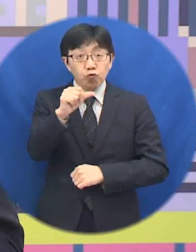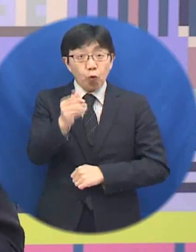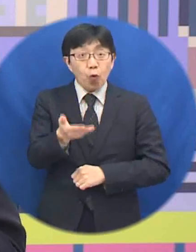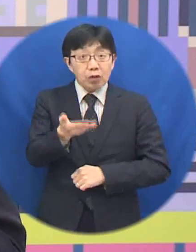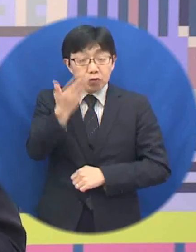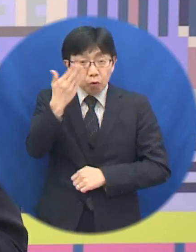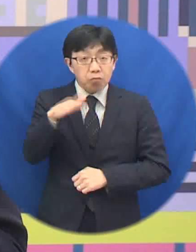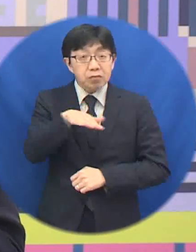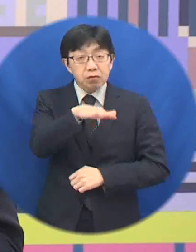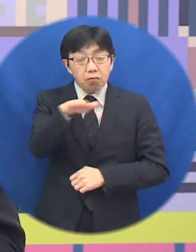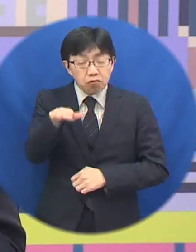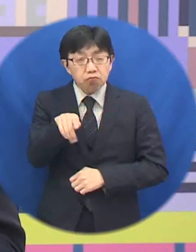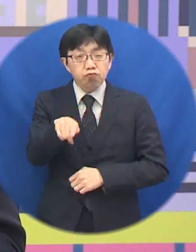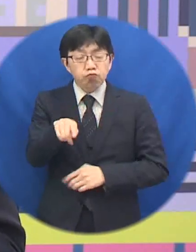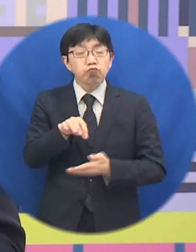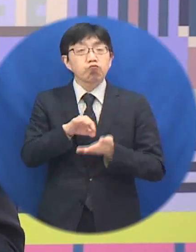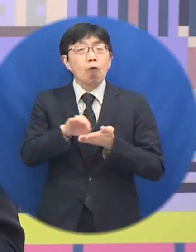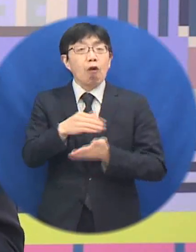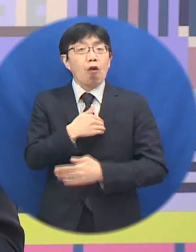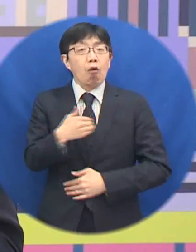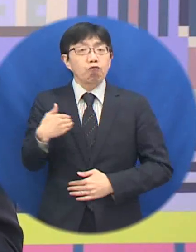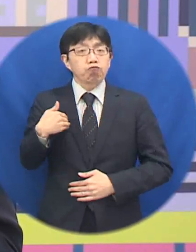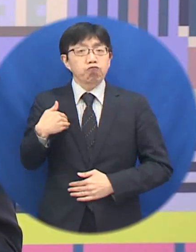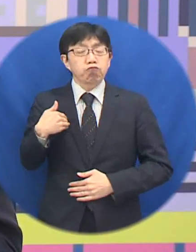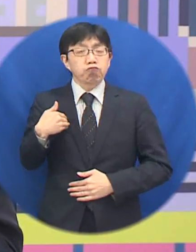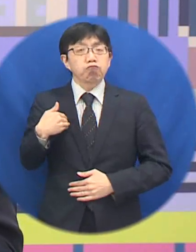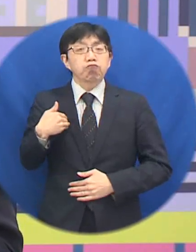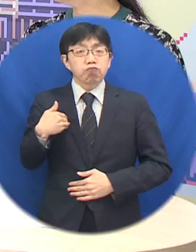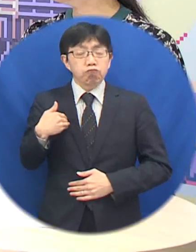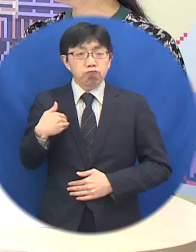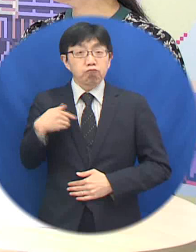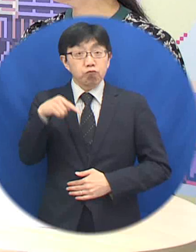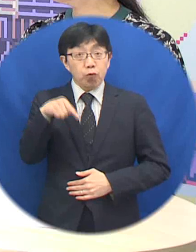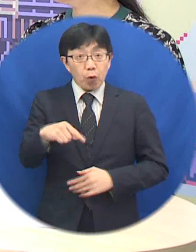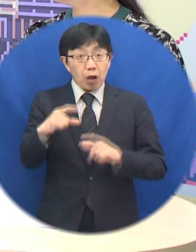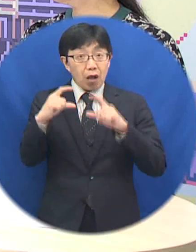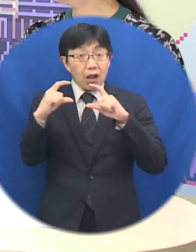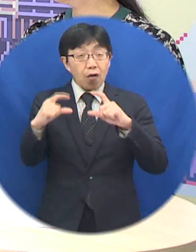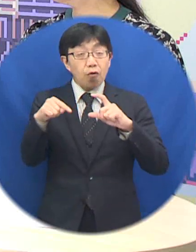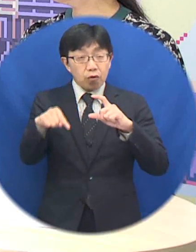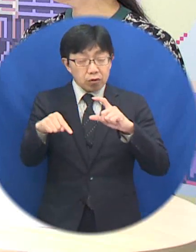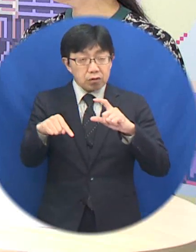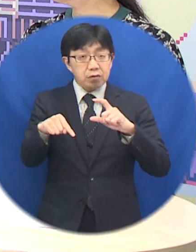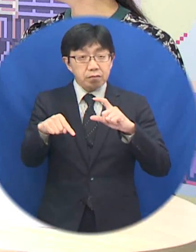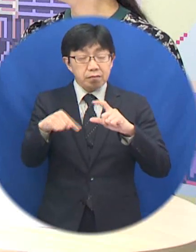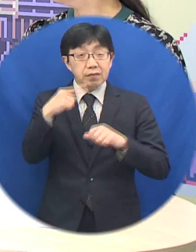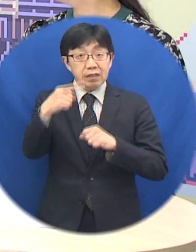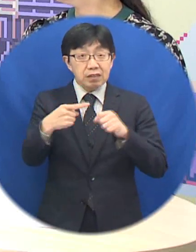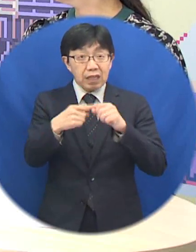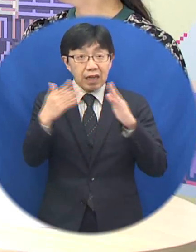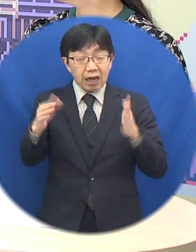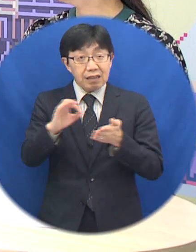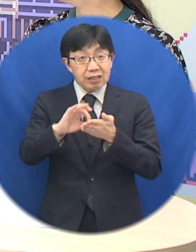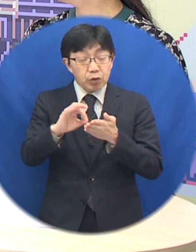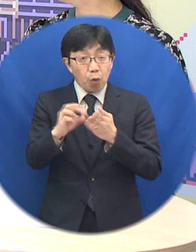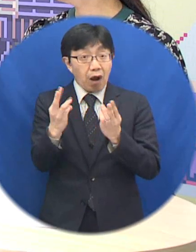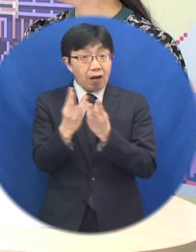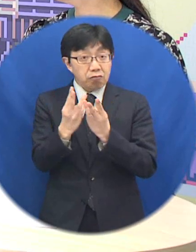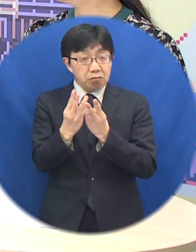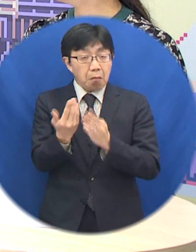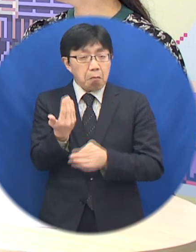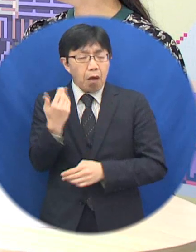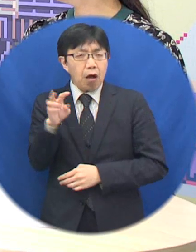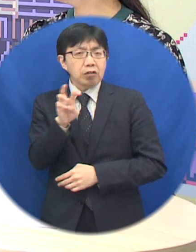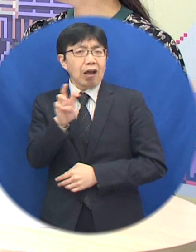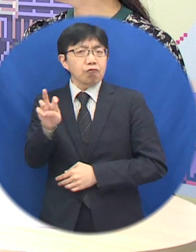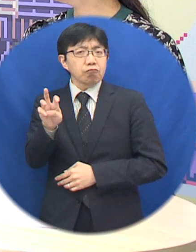でも申請できるカードになっています。 はい。 今年度このお達者カードの年間利用回数がですね、これまでの30回